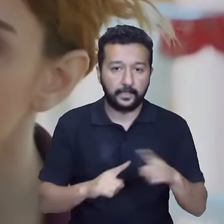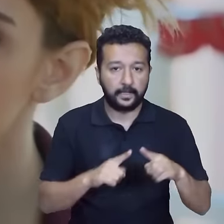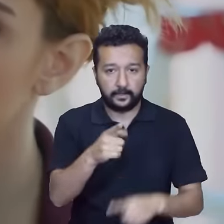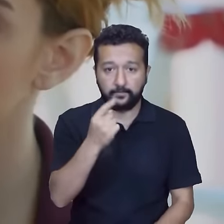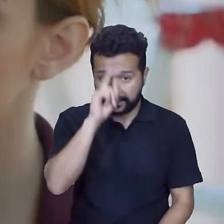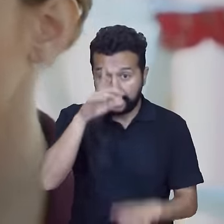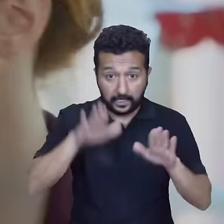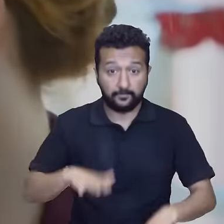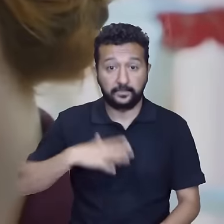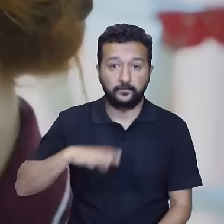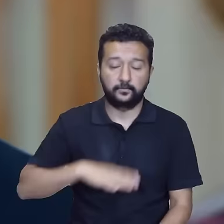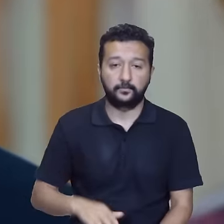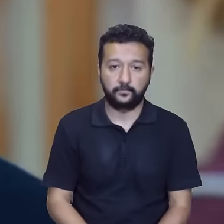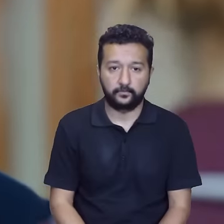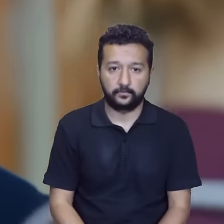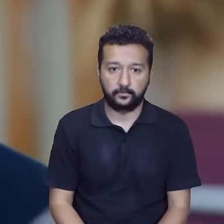Tarık biraz yalnız kalmak istiyorum.